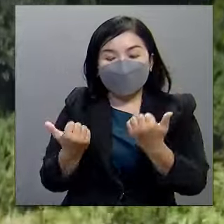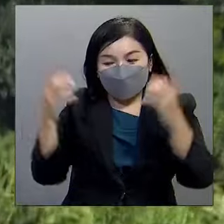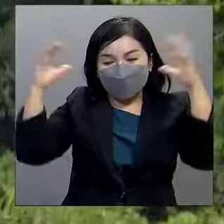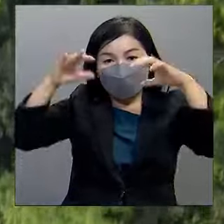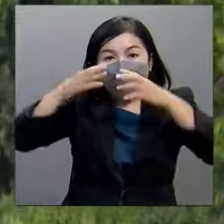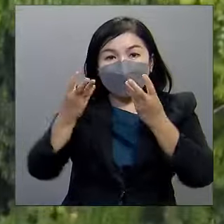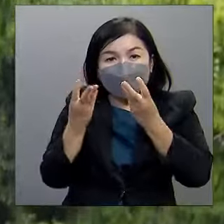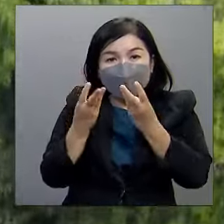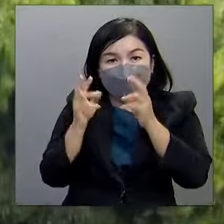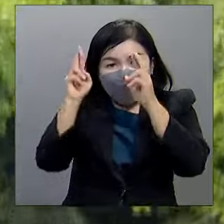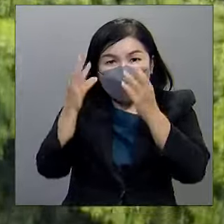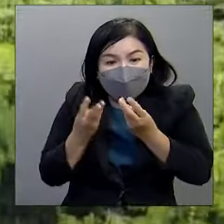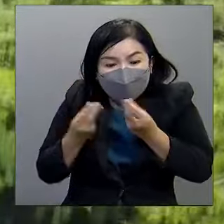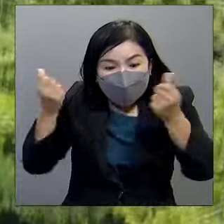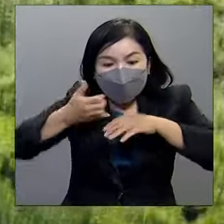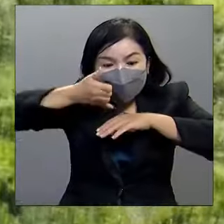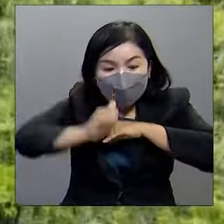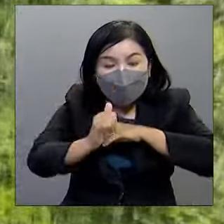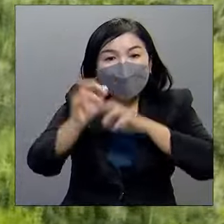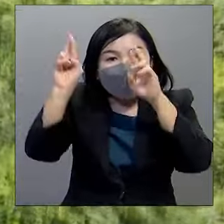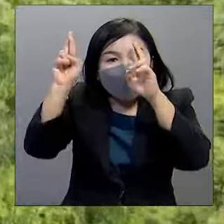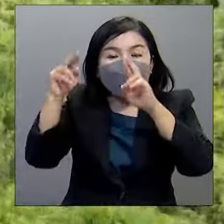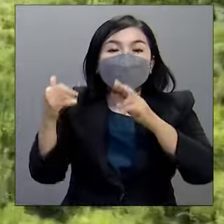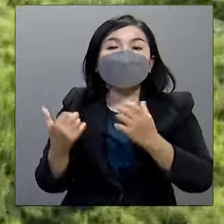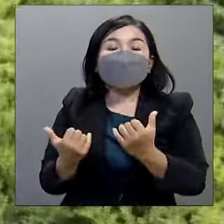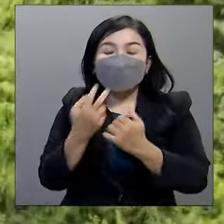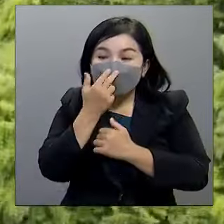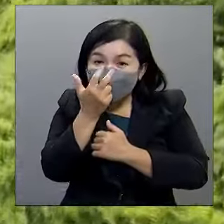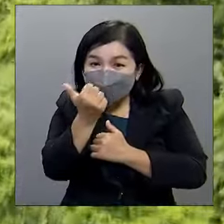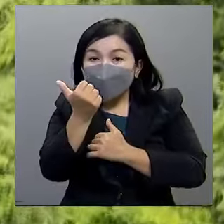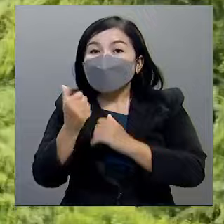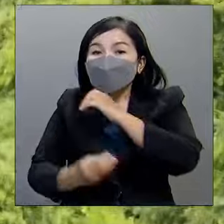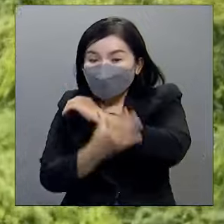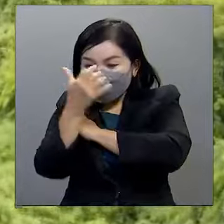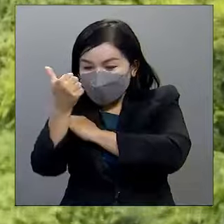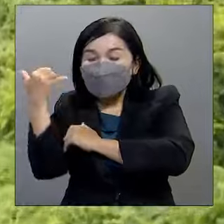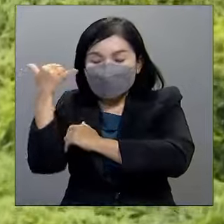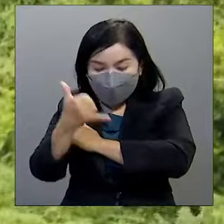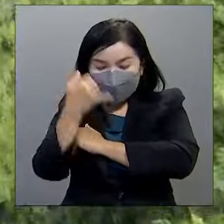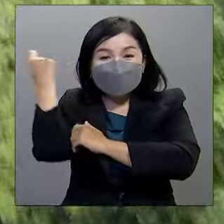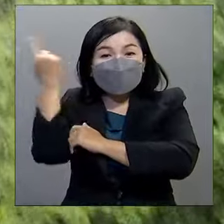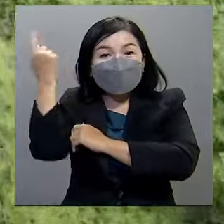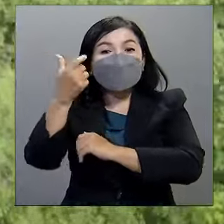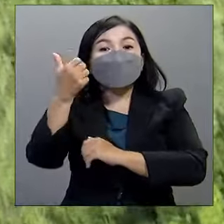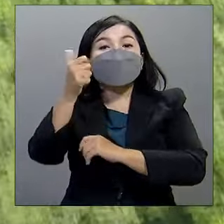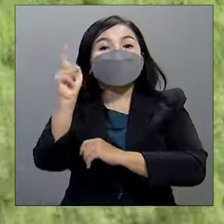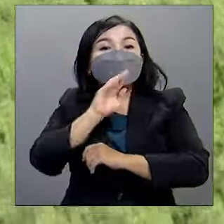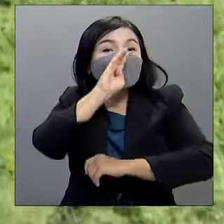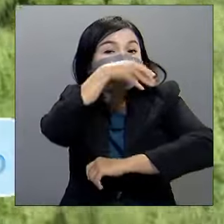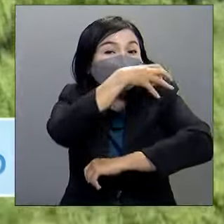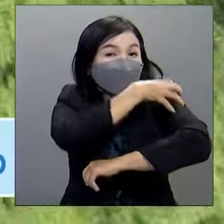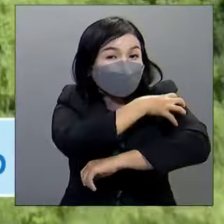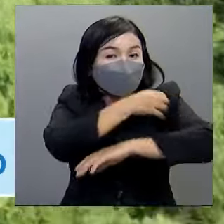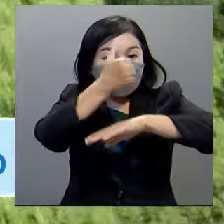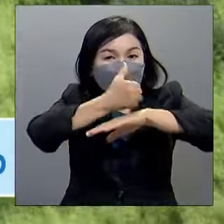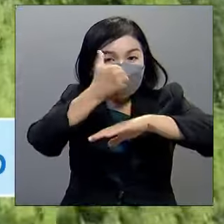จะลื่นนิดนึงนะคะดูไว้ก่อนนะคะเผื่อว่ามีโอกาสเหมาะแล้วก็จะไปเที่ยวกันค่ะเขาบอกว่าคณะผู้บริหารของเทศบาลตำบลสี